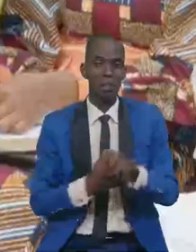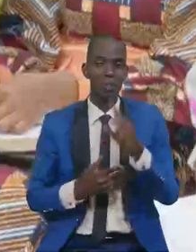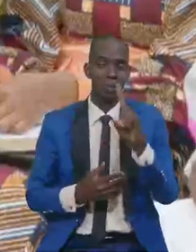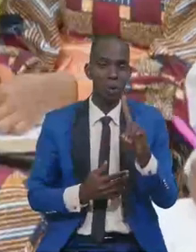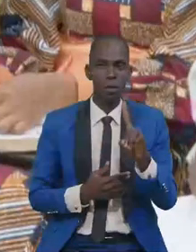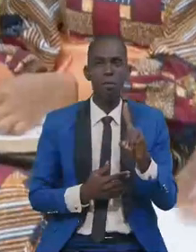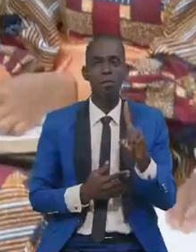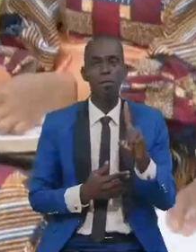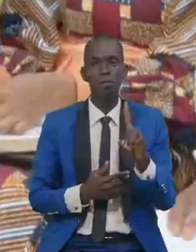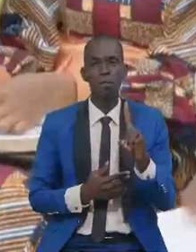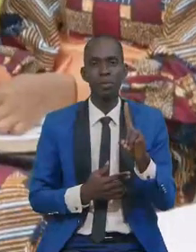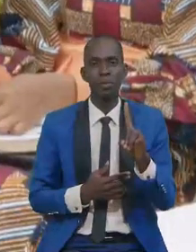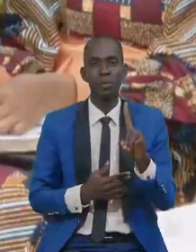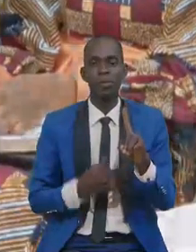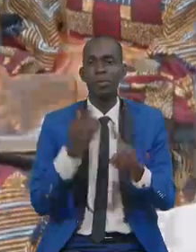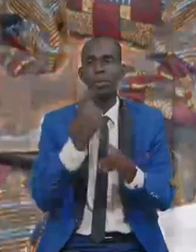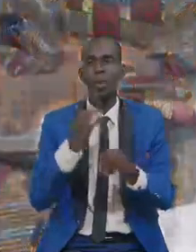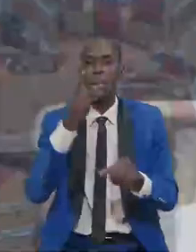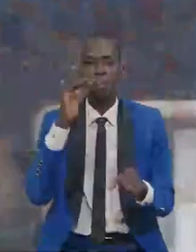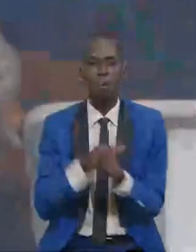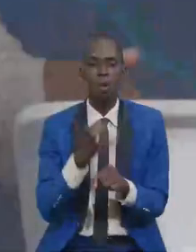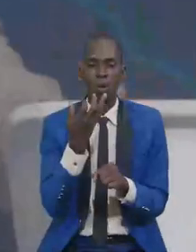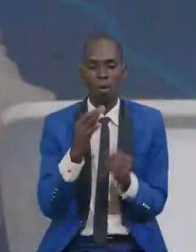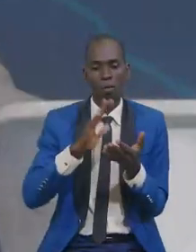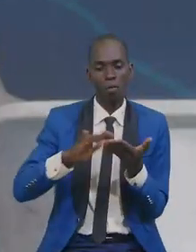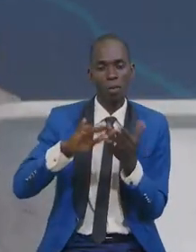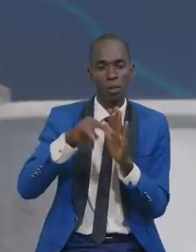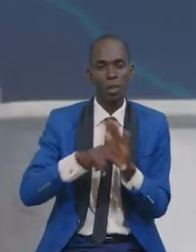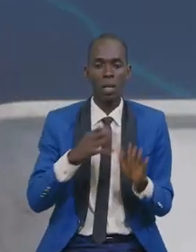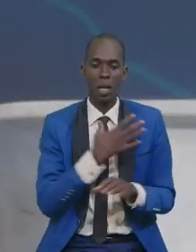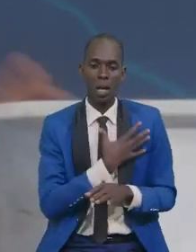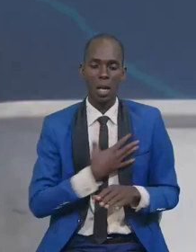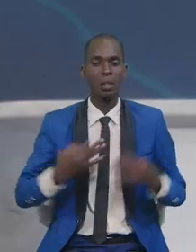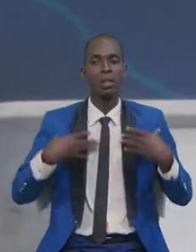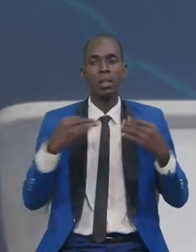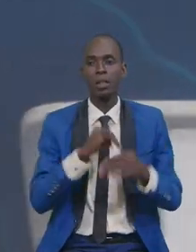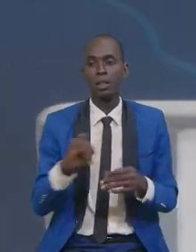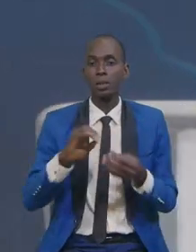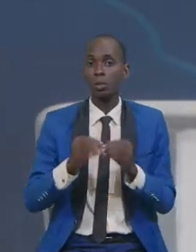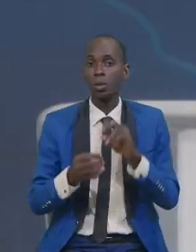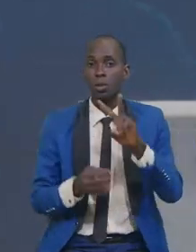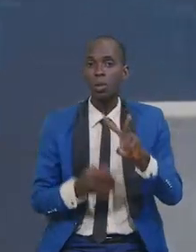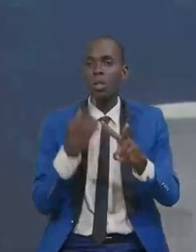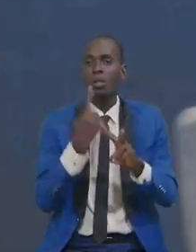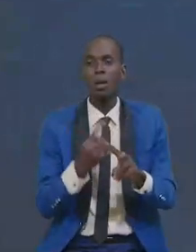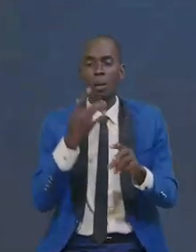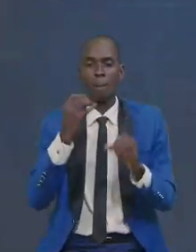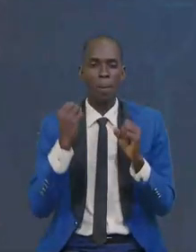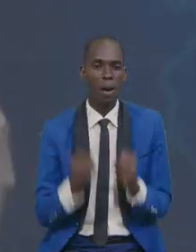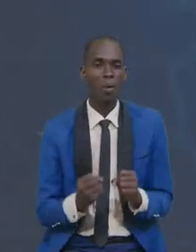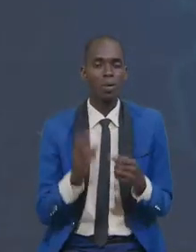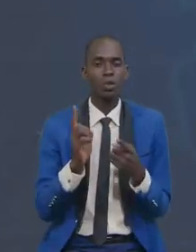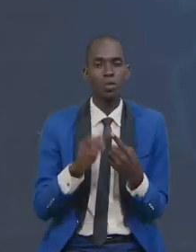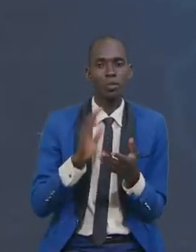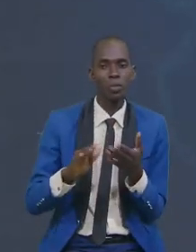considérer. Premièrement, la promesse du pardon et de la guérison. Deuxième élément dans le premier point,